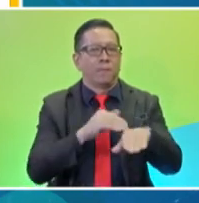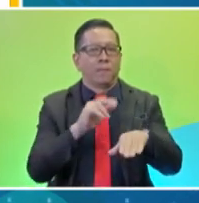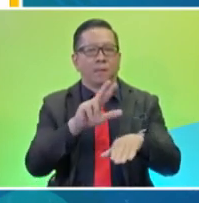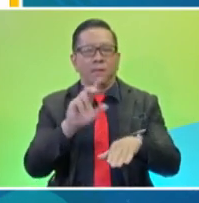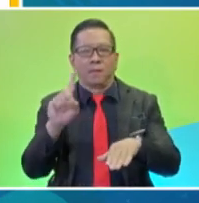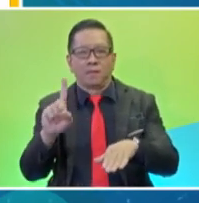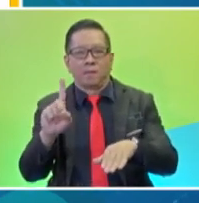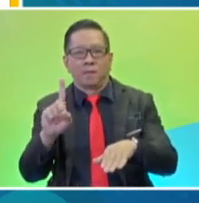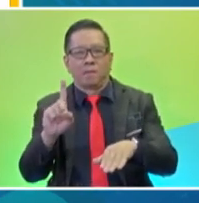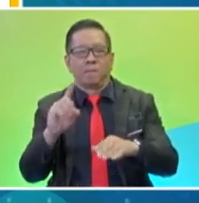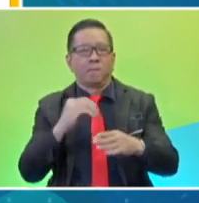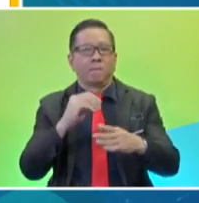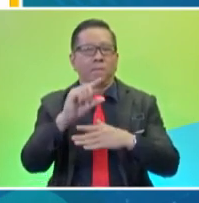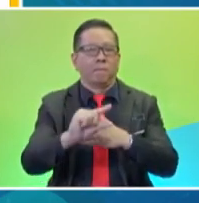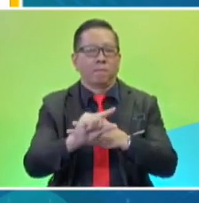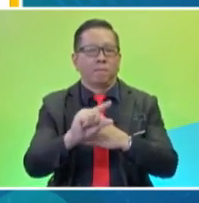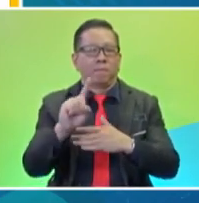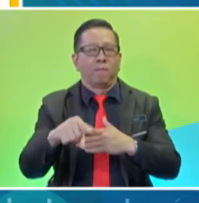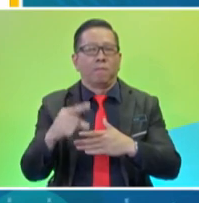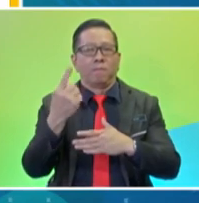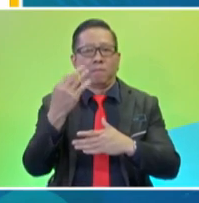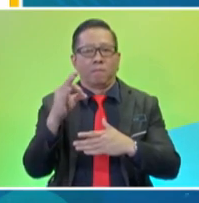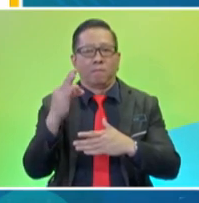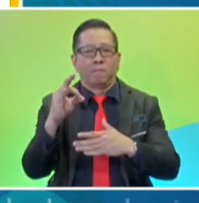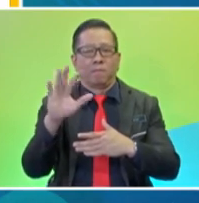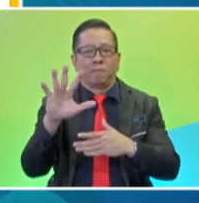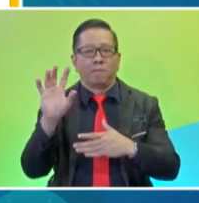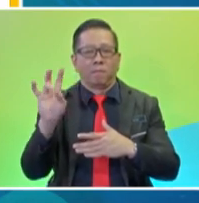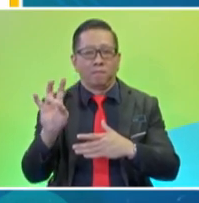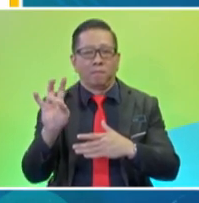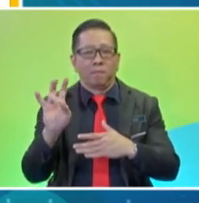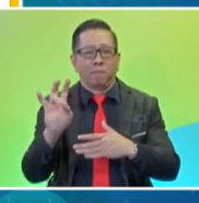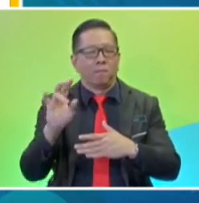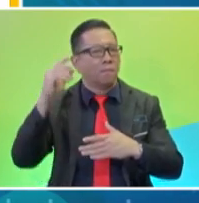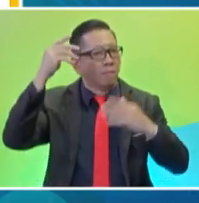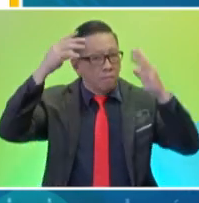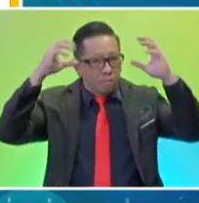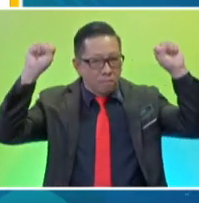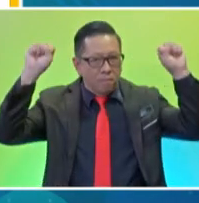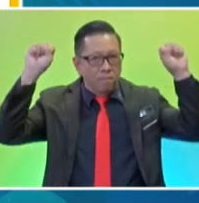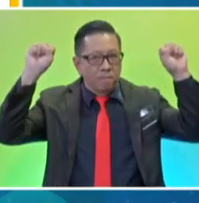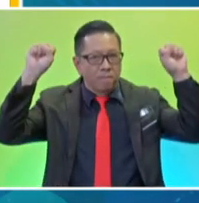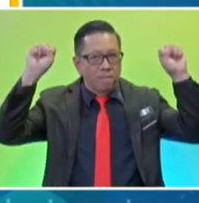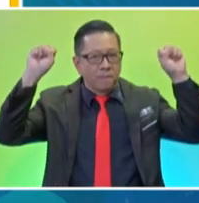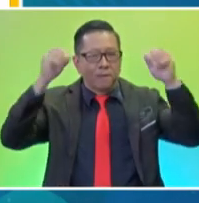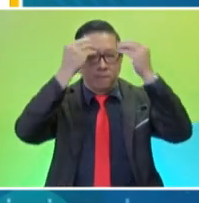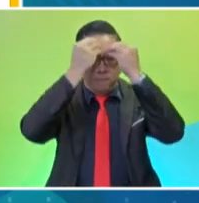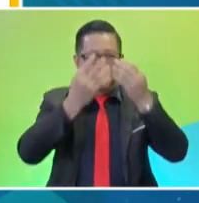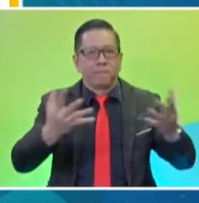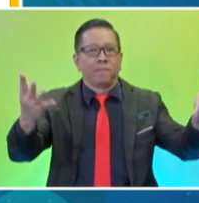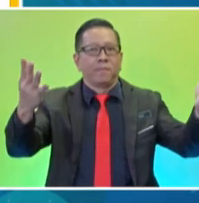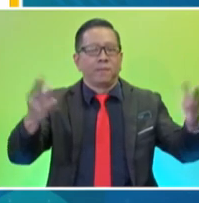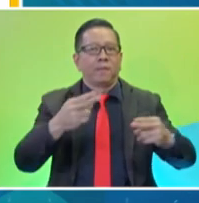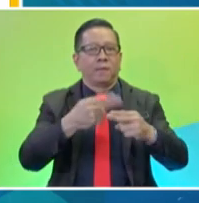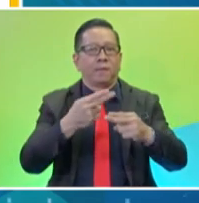ogos 1957 yang amat berhoma Perdana Menteri Malaysia ketika itu telah mengumumkan nama